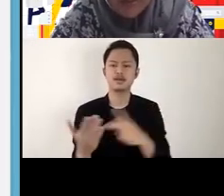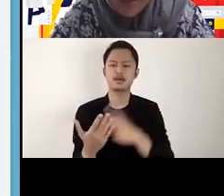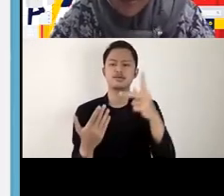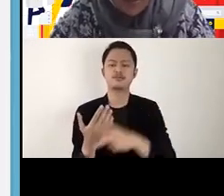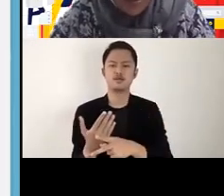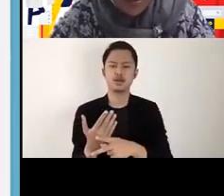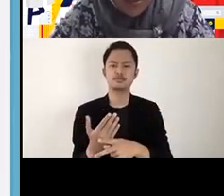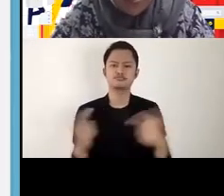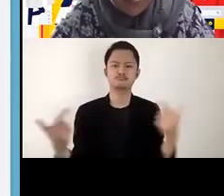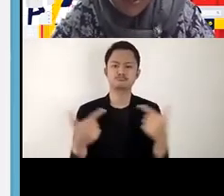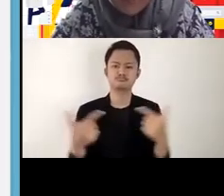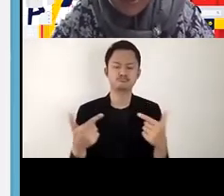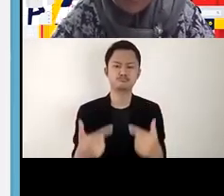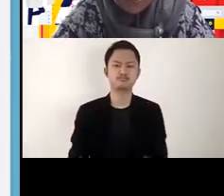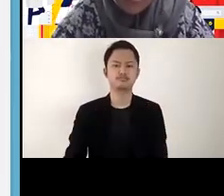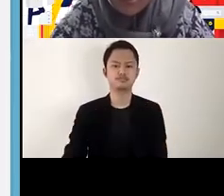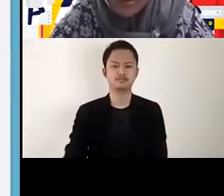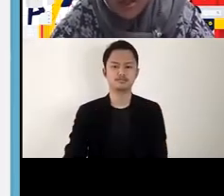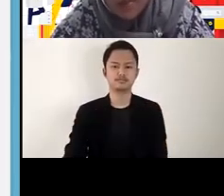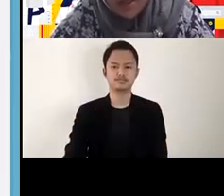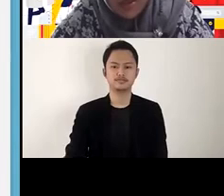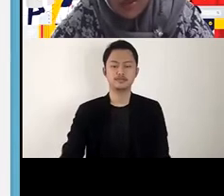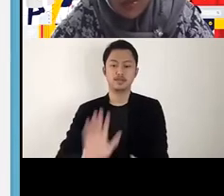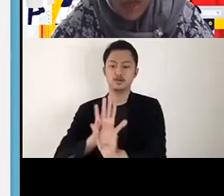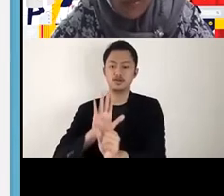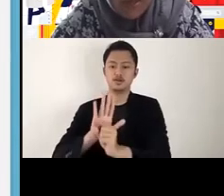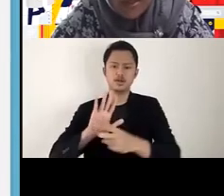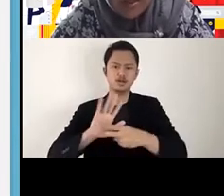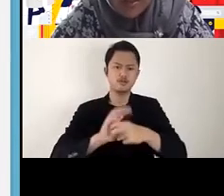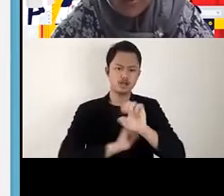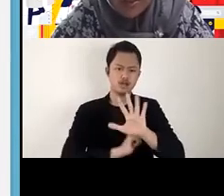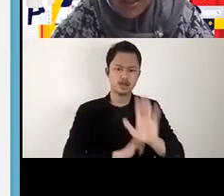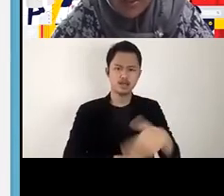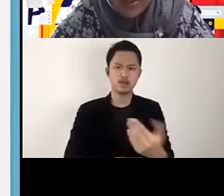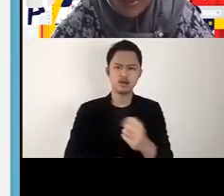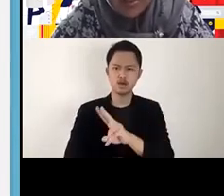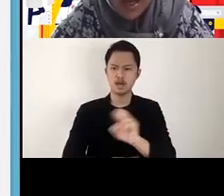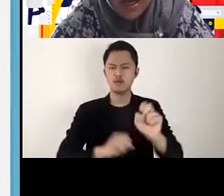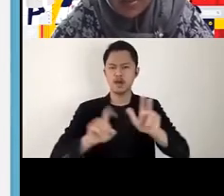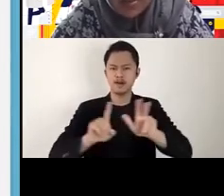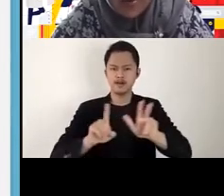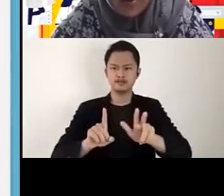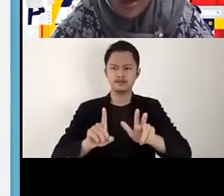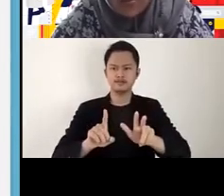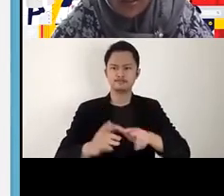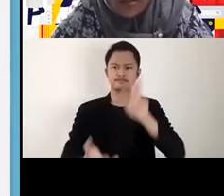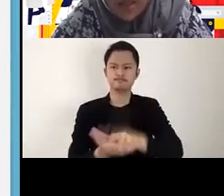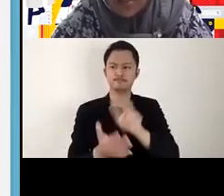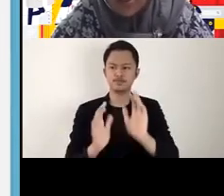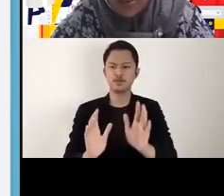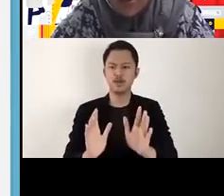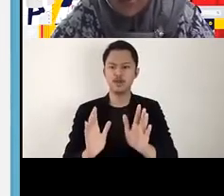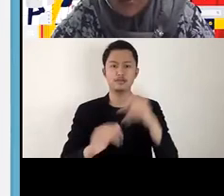terorisme dan sebagai mandat dari undang-undang nomor 5 tahun 2018 itu kemudian disahkannya peraturan